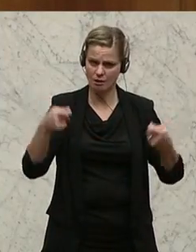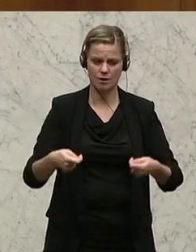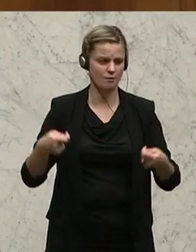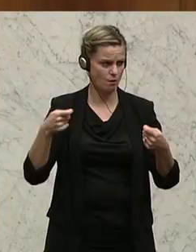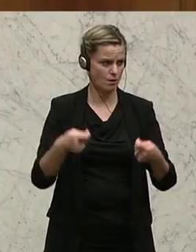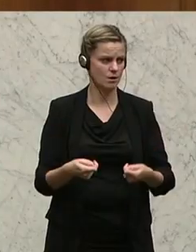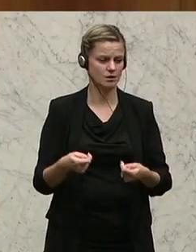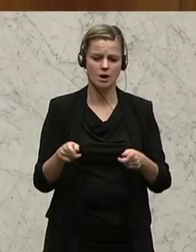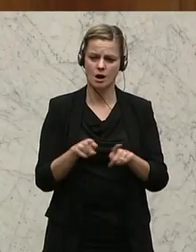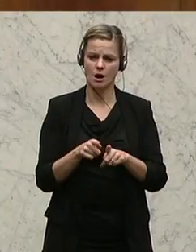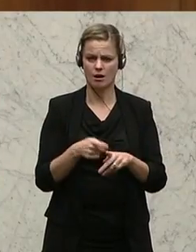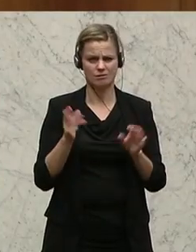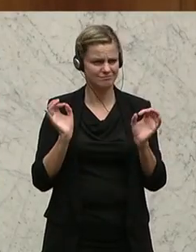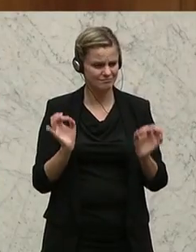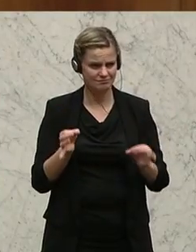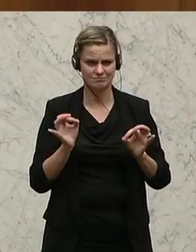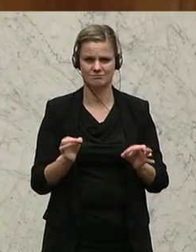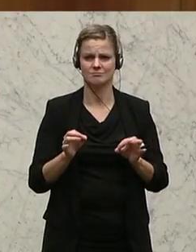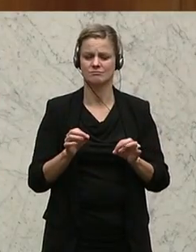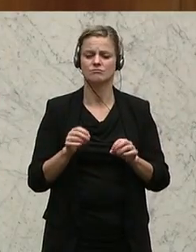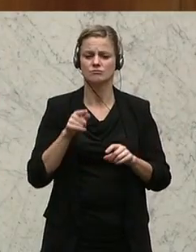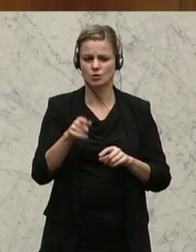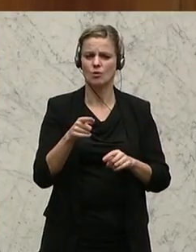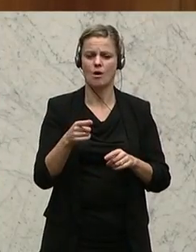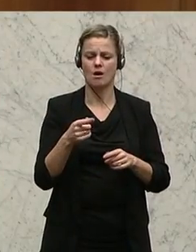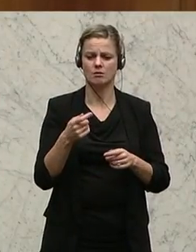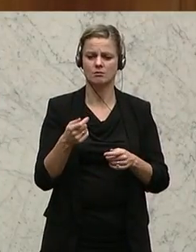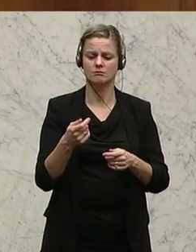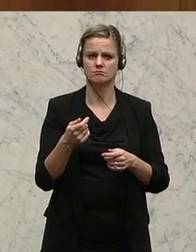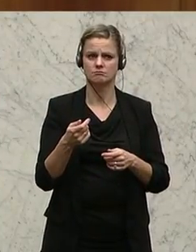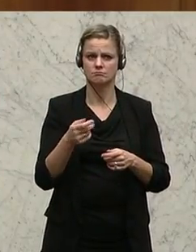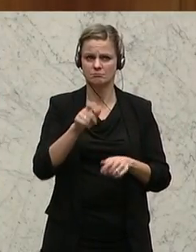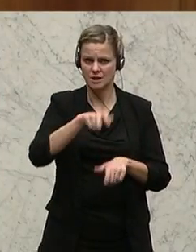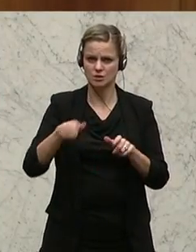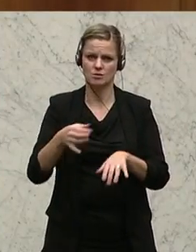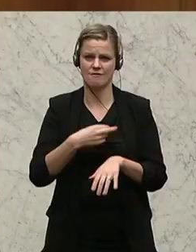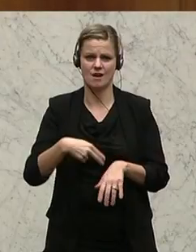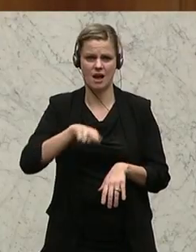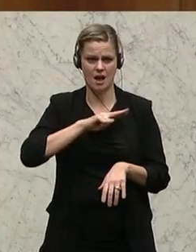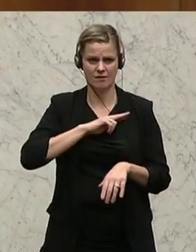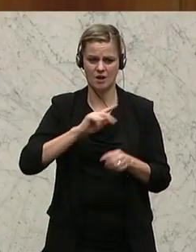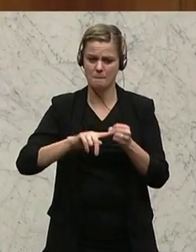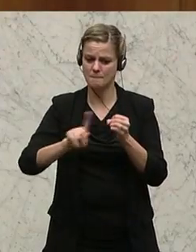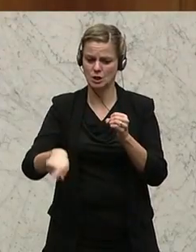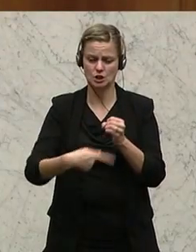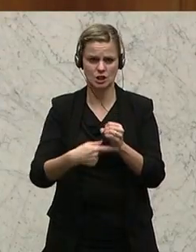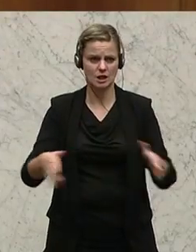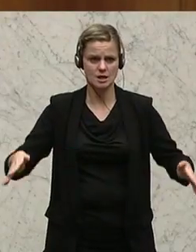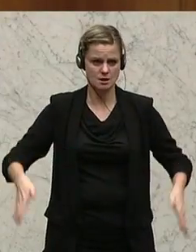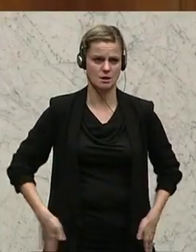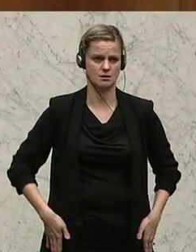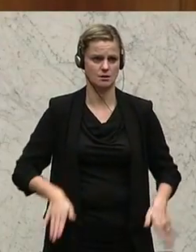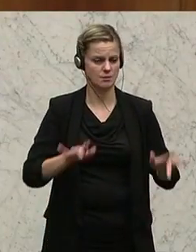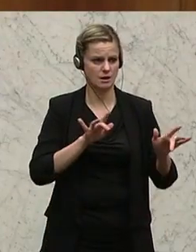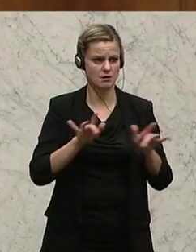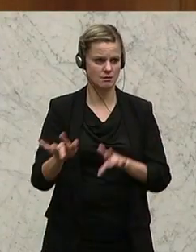einer einzigartigen Art und Weise von den Betreiberinnen der Frauenhäuser mit einer großen Budgetdisziplin geführt werden. Es